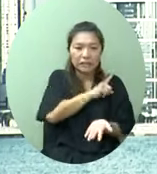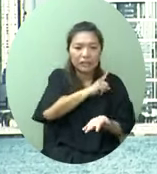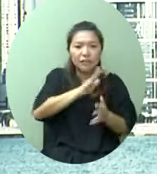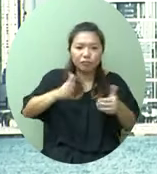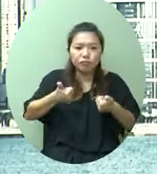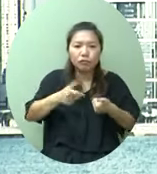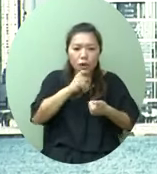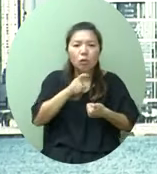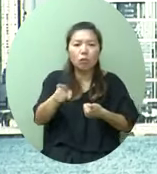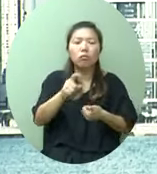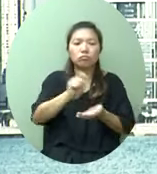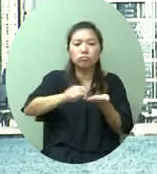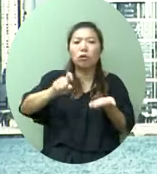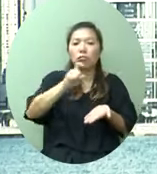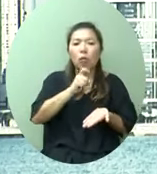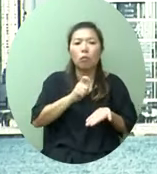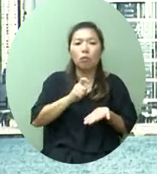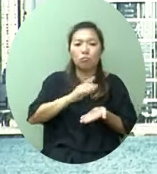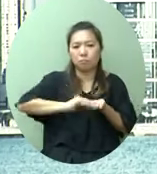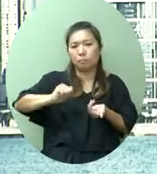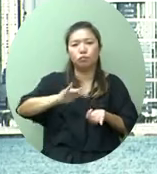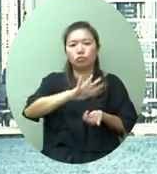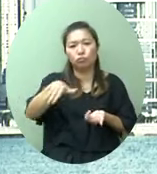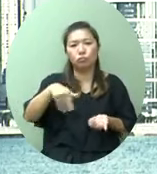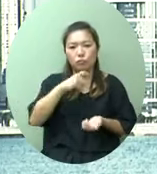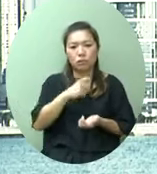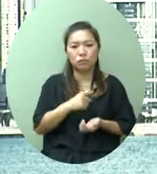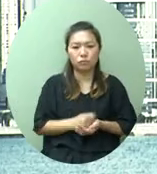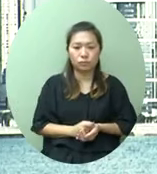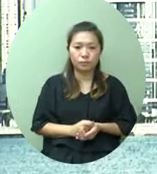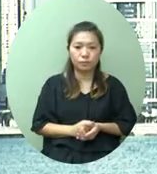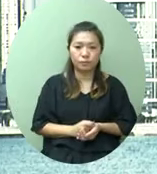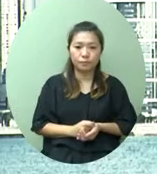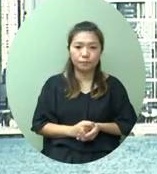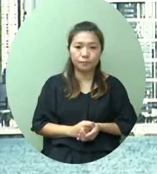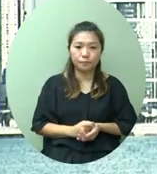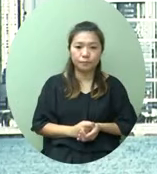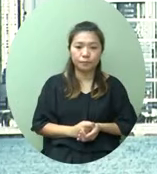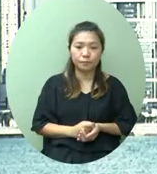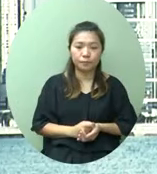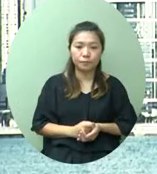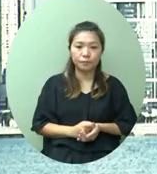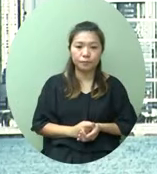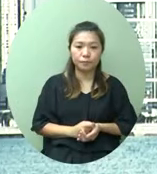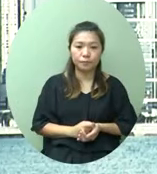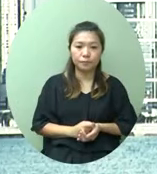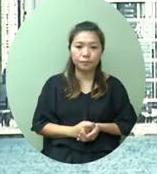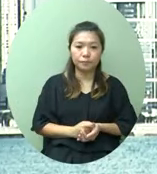you. 今天最後一位，後排最遠的位女記者。